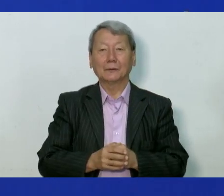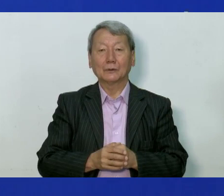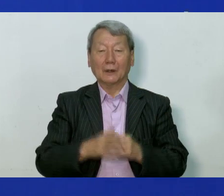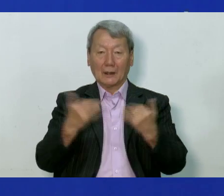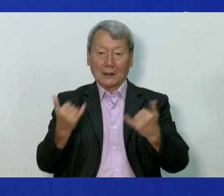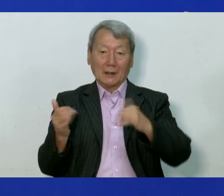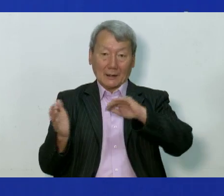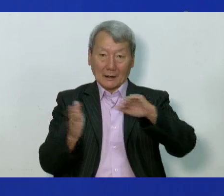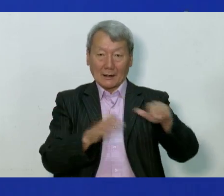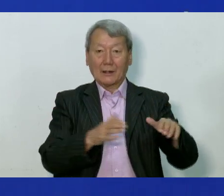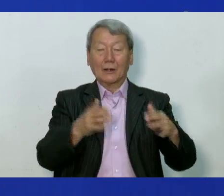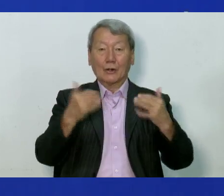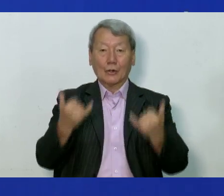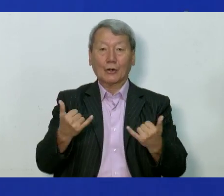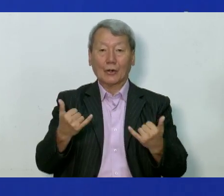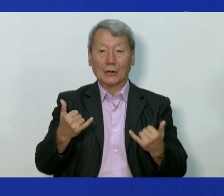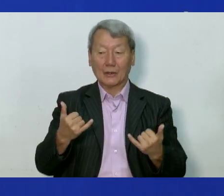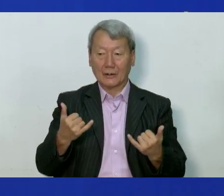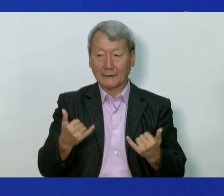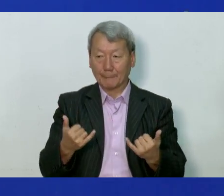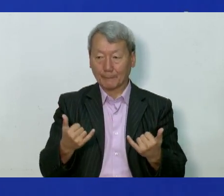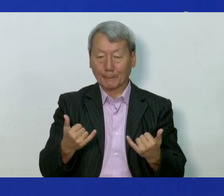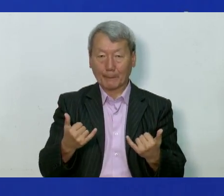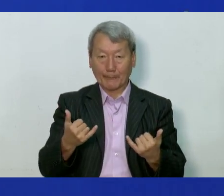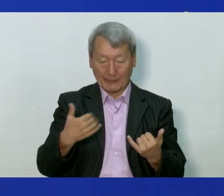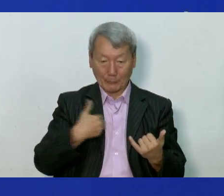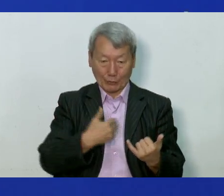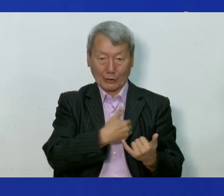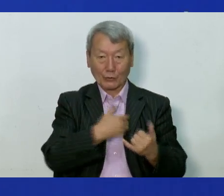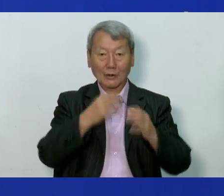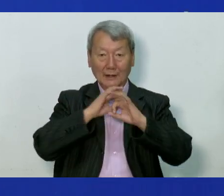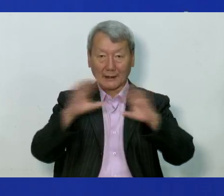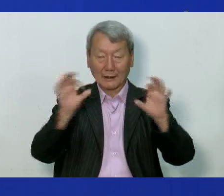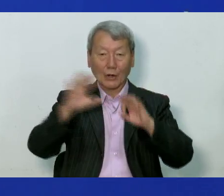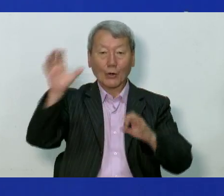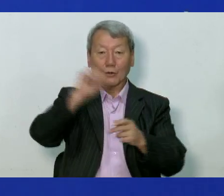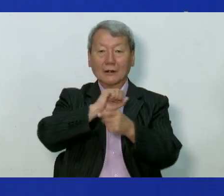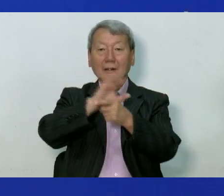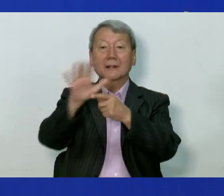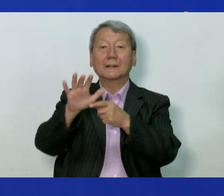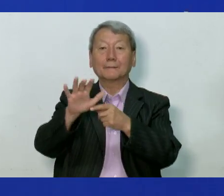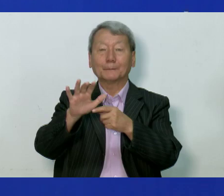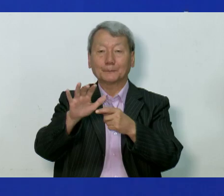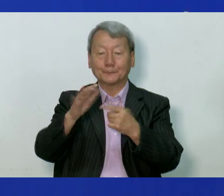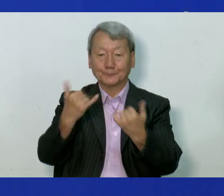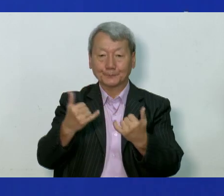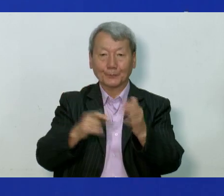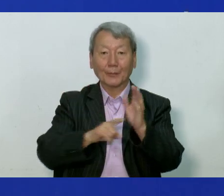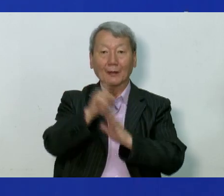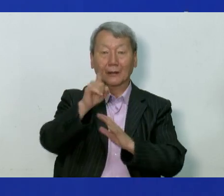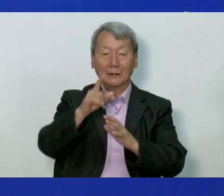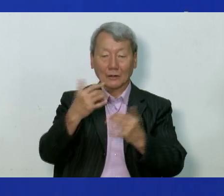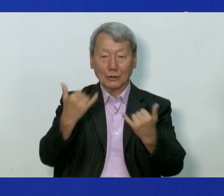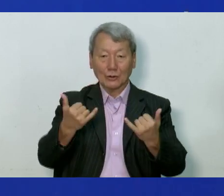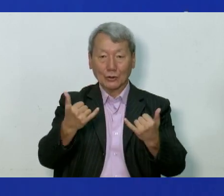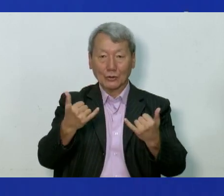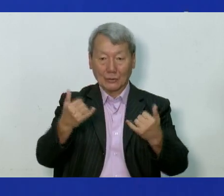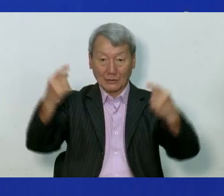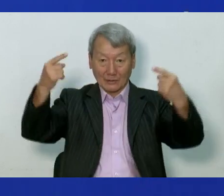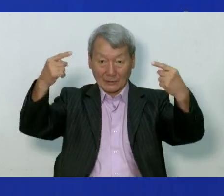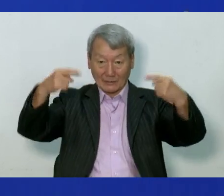Эми өзүңүздөргө маалым болгондой, коронавирустун айынан келип чыккан кризис